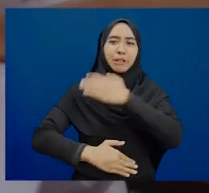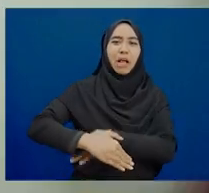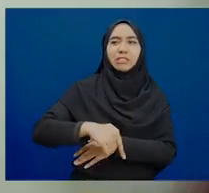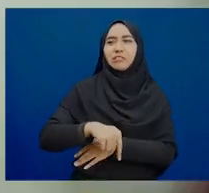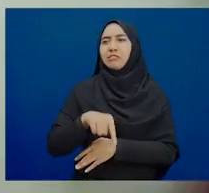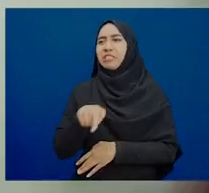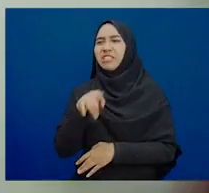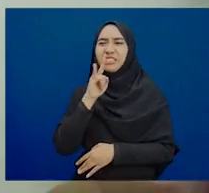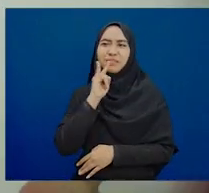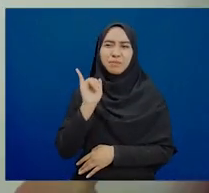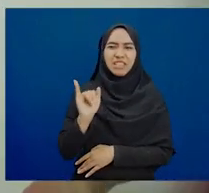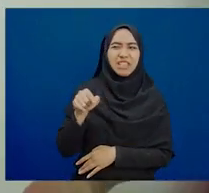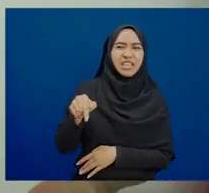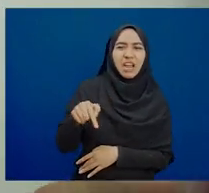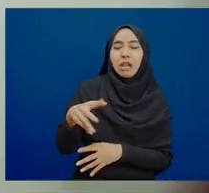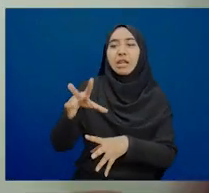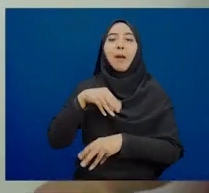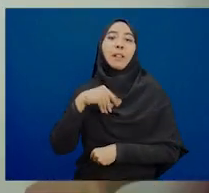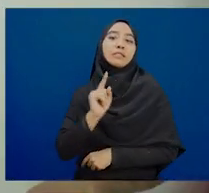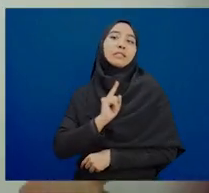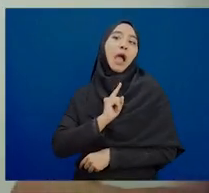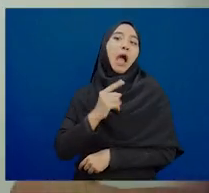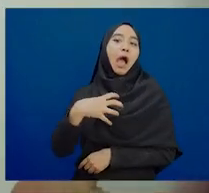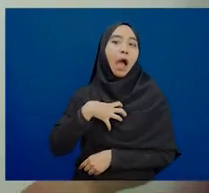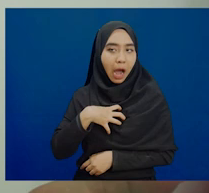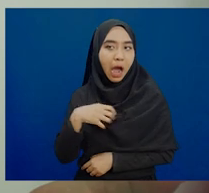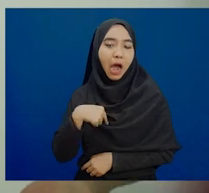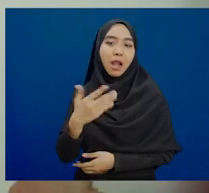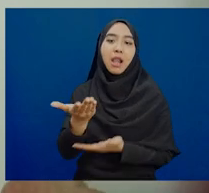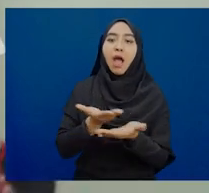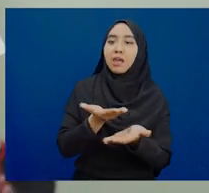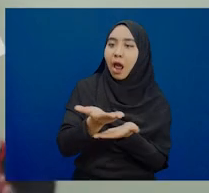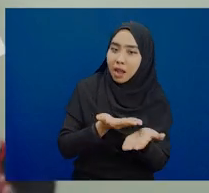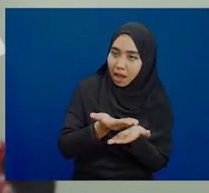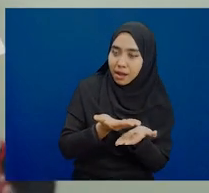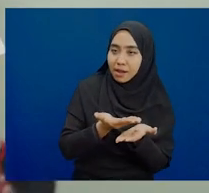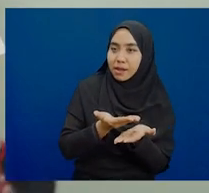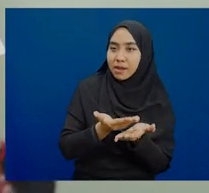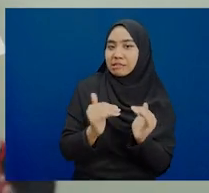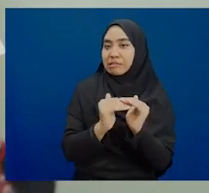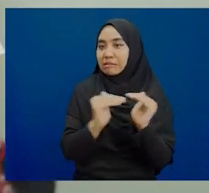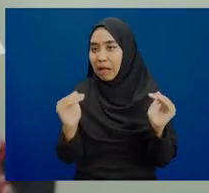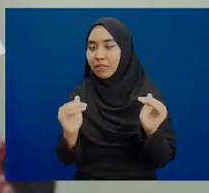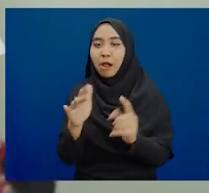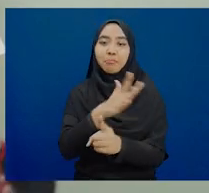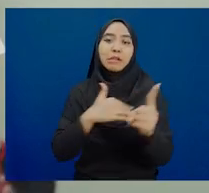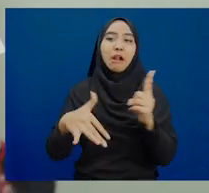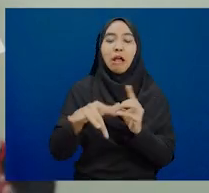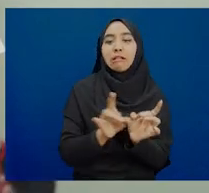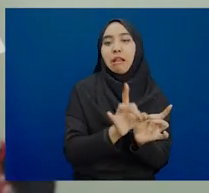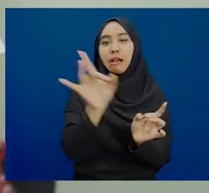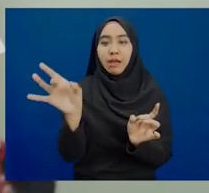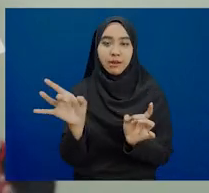Teman-teman disabilitas itu juga berhak menerima pelayanan yang sama dengan